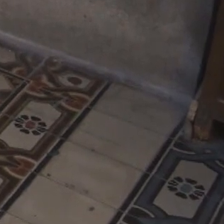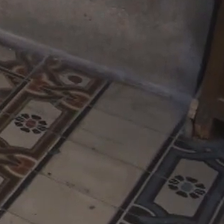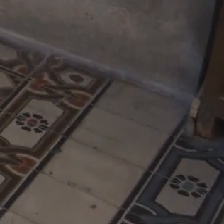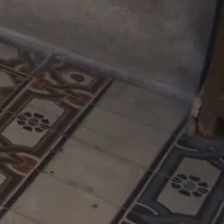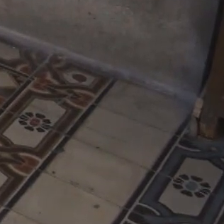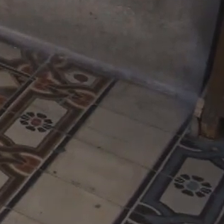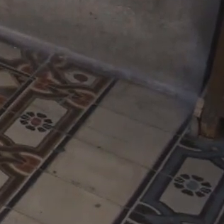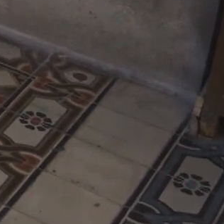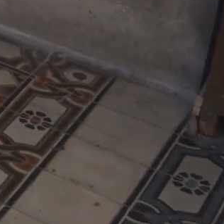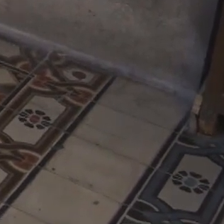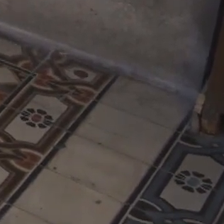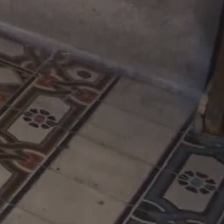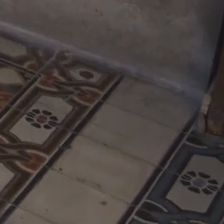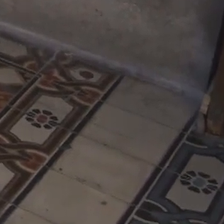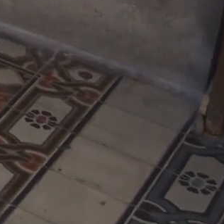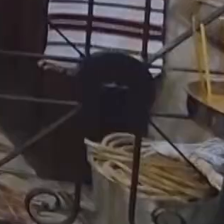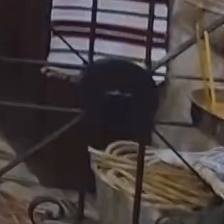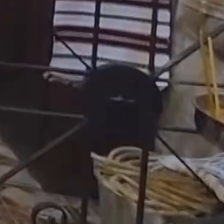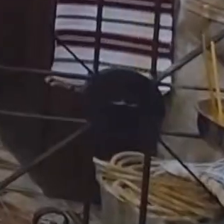내가 안 하기를 잘했지, 야.